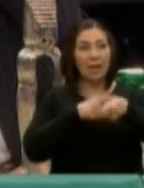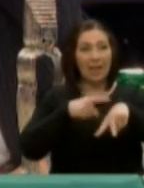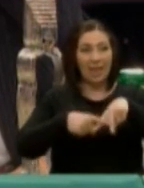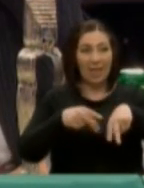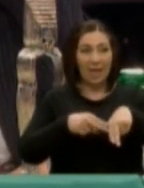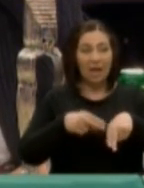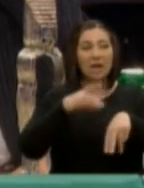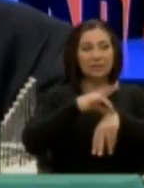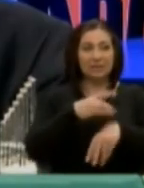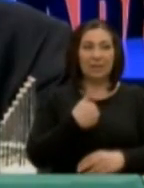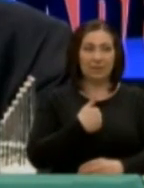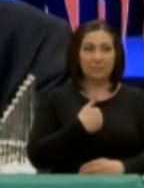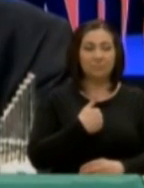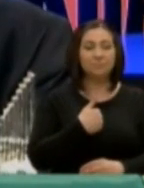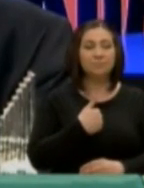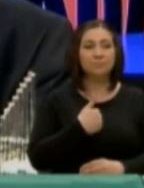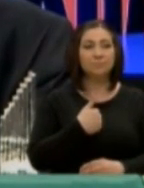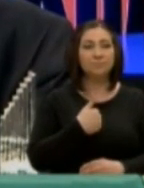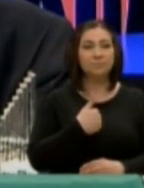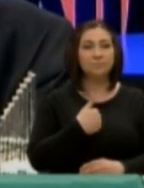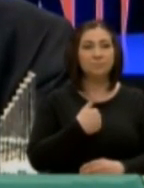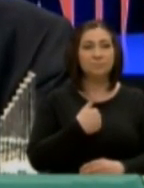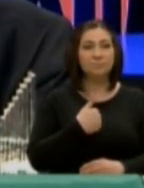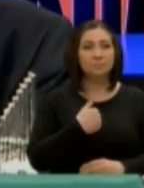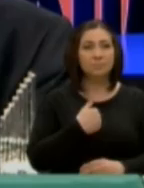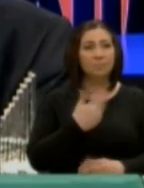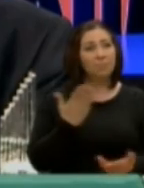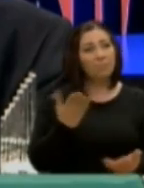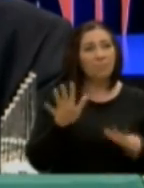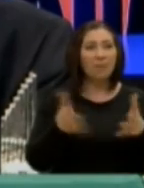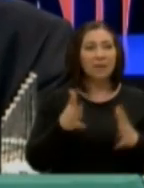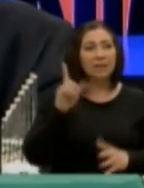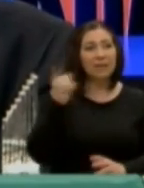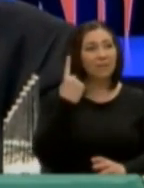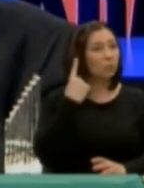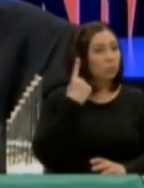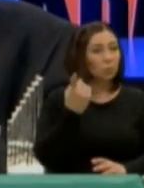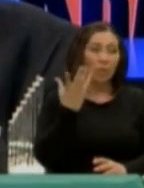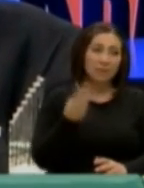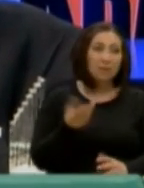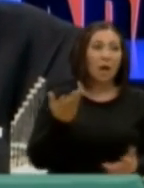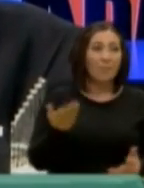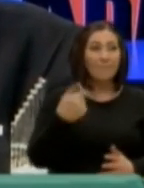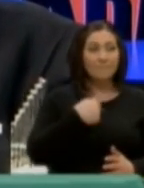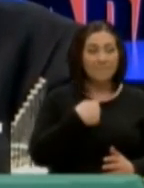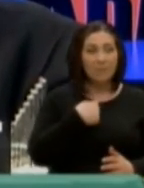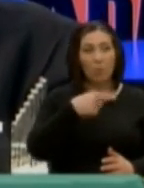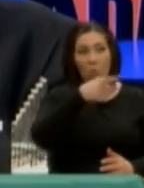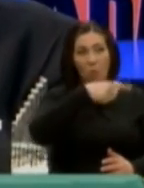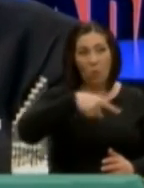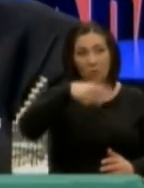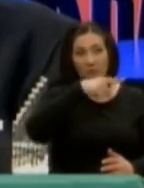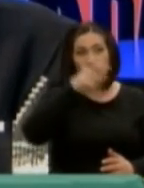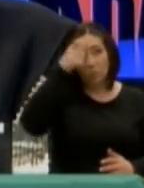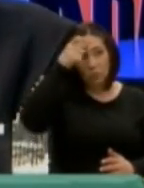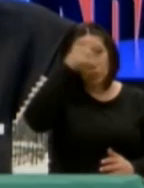Ha. Buyurun. Çölyak. Buyurunuz efendim. Belki ilk defa duymuşsunuzdur. Ama benim oradaki yani